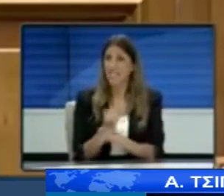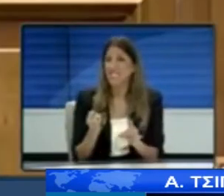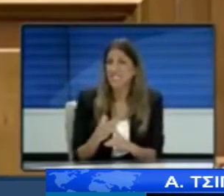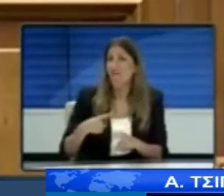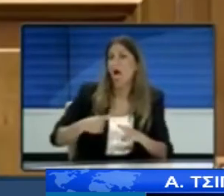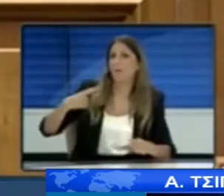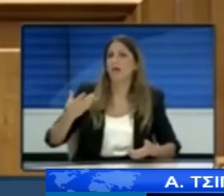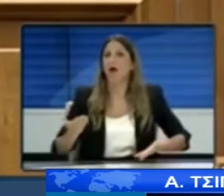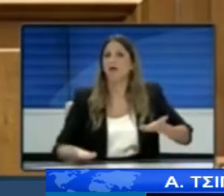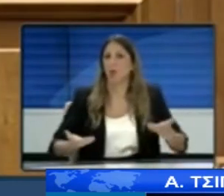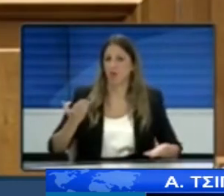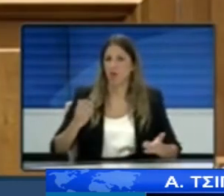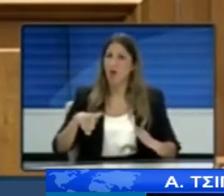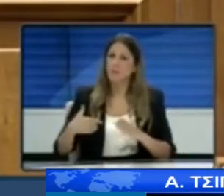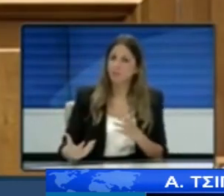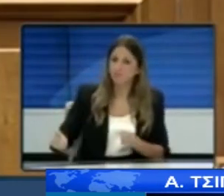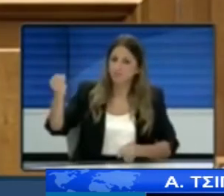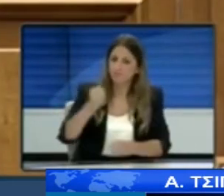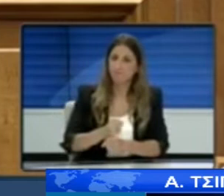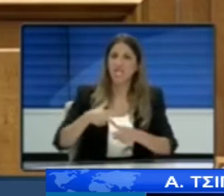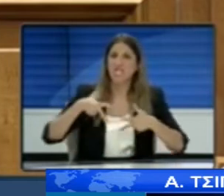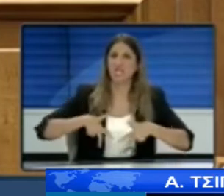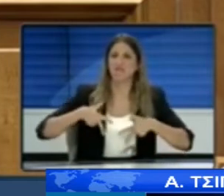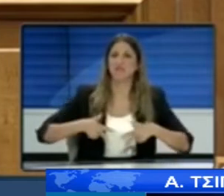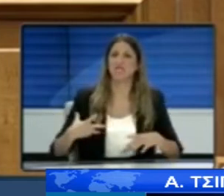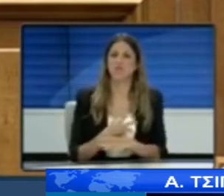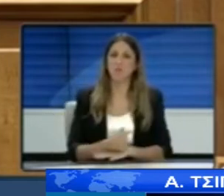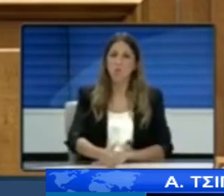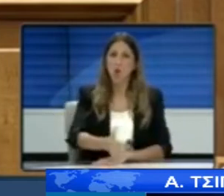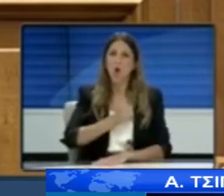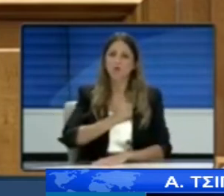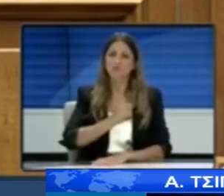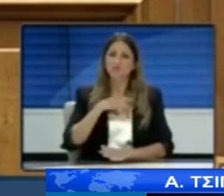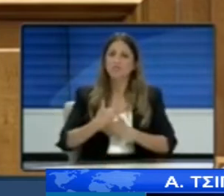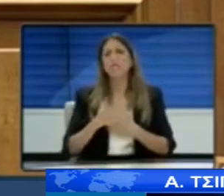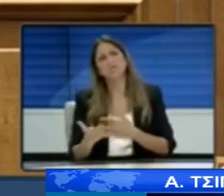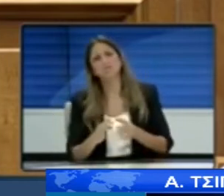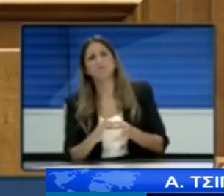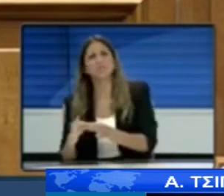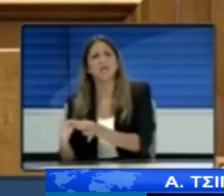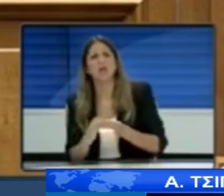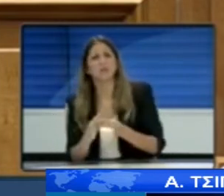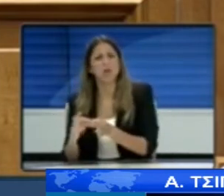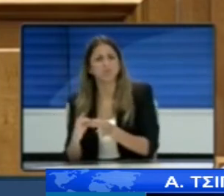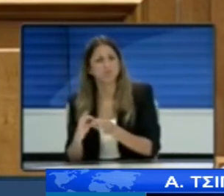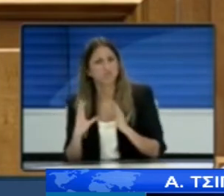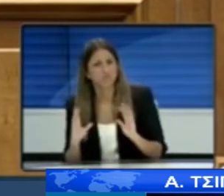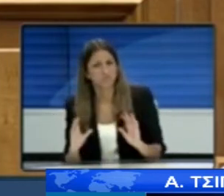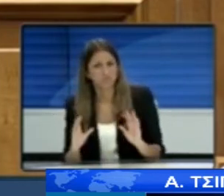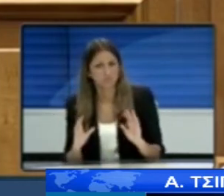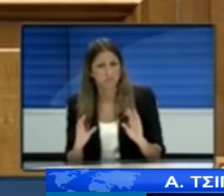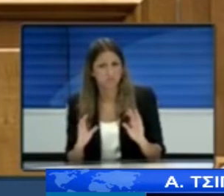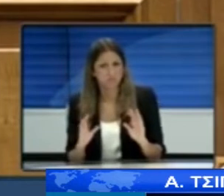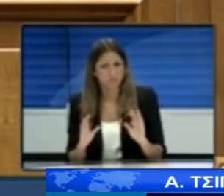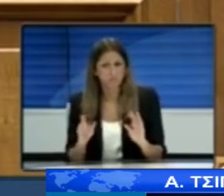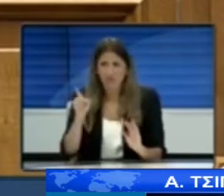αναλογικής, για να συγκροτηθεί αυτή η προοδευτική κυβέρνηση συνεργασίας. Και όσο και να το ξορκίζετε, και πάλι η πραγματικότητα θα είναι